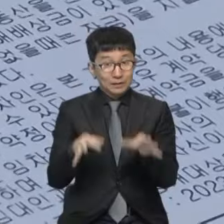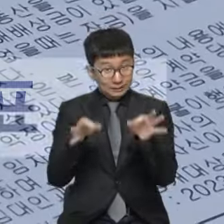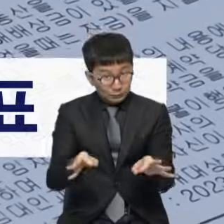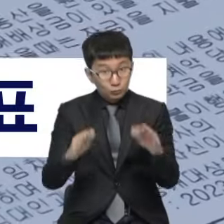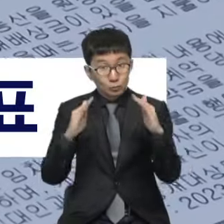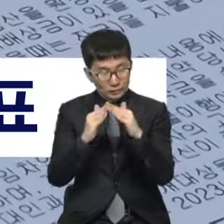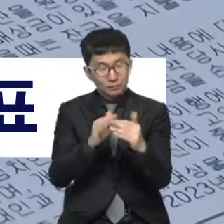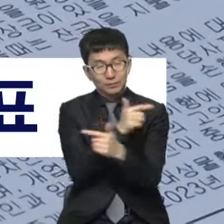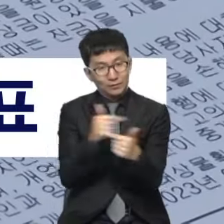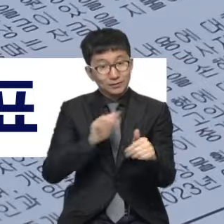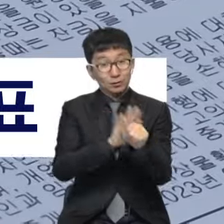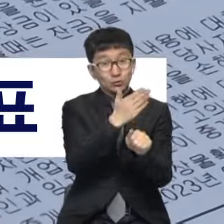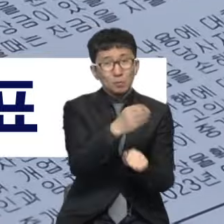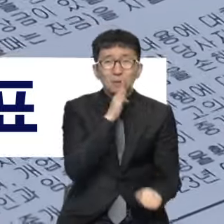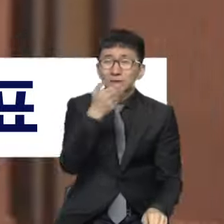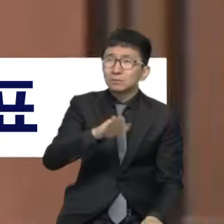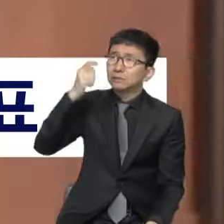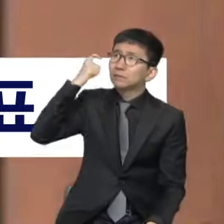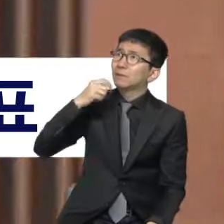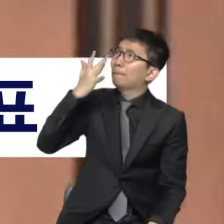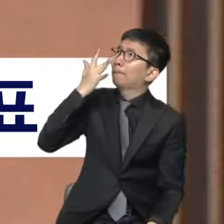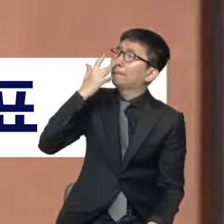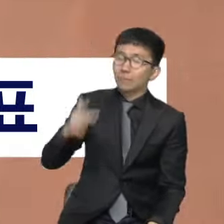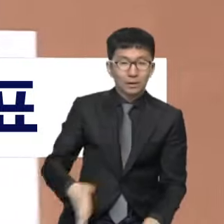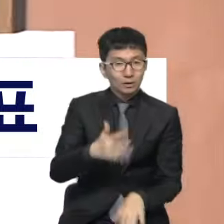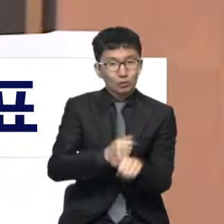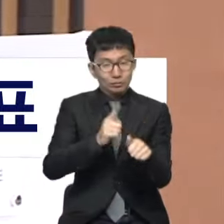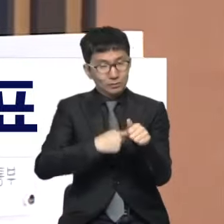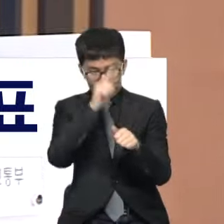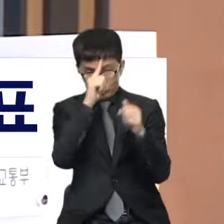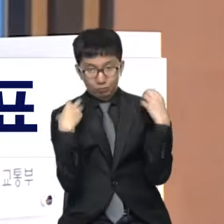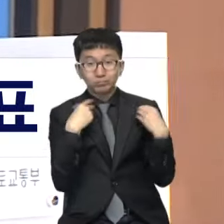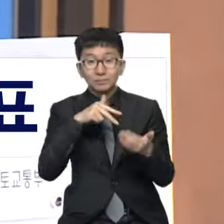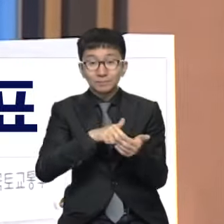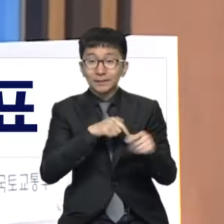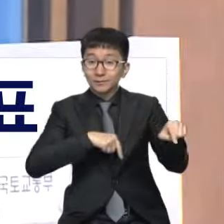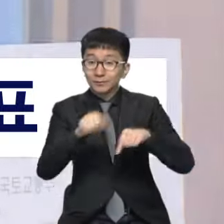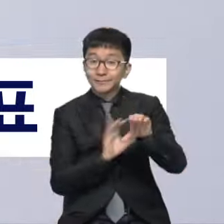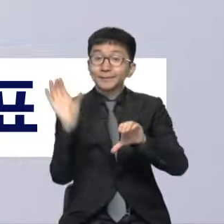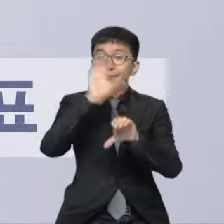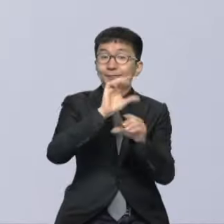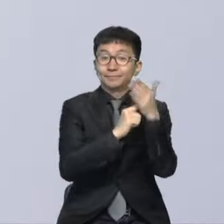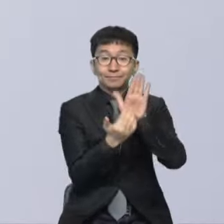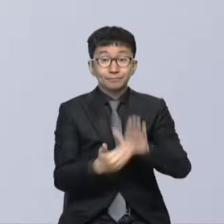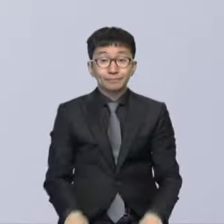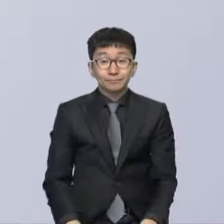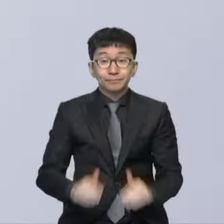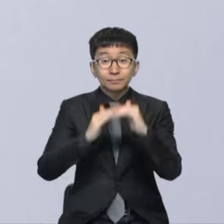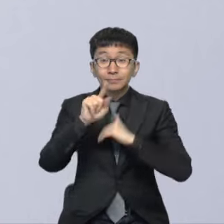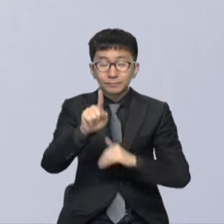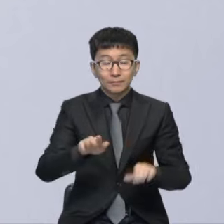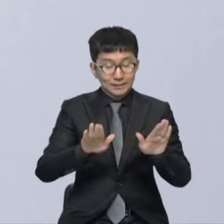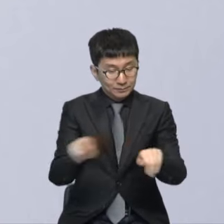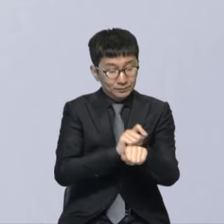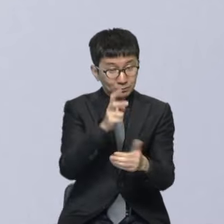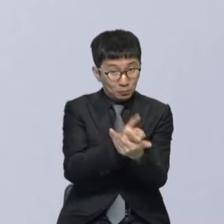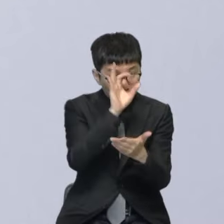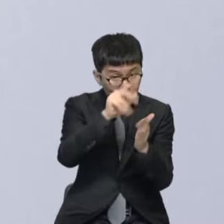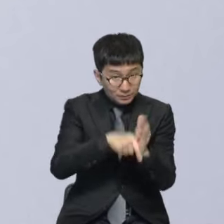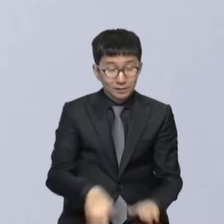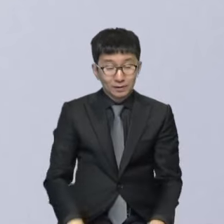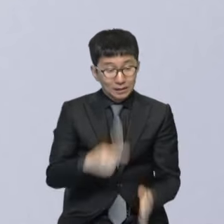이뤄졌지만 체감하기 어렵다는 반발 속에 정부가 추가 대책을 내놨습니다. 현행 특별법은 피해자가 원한다면